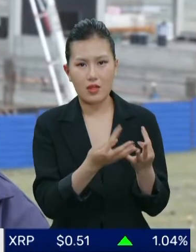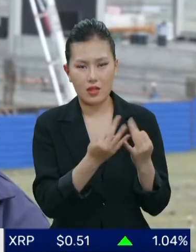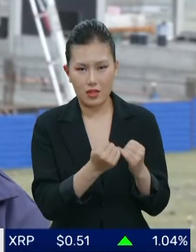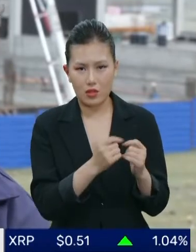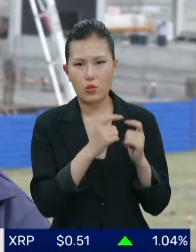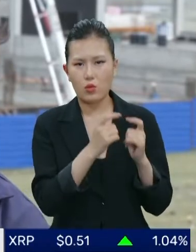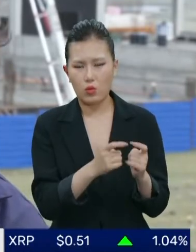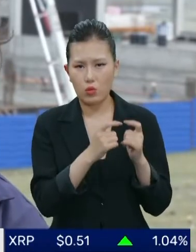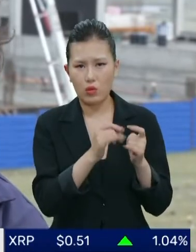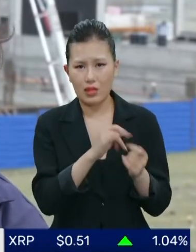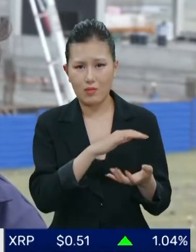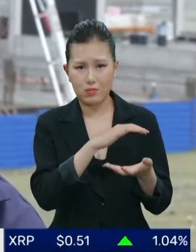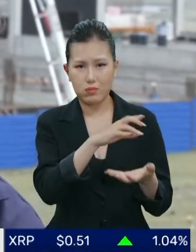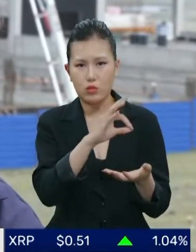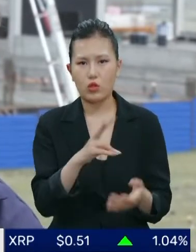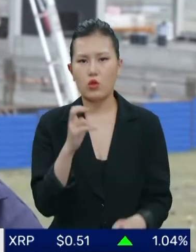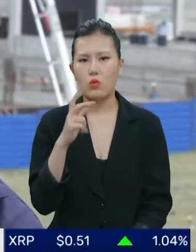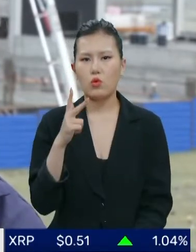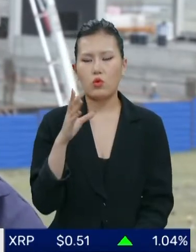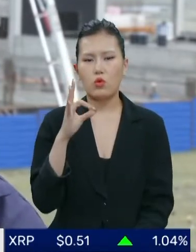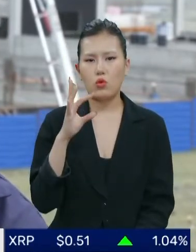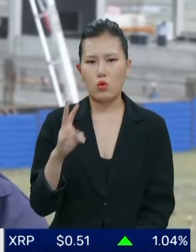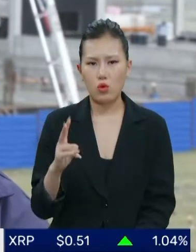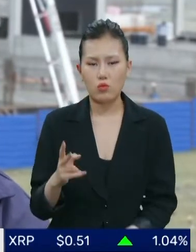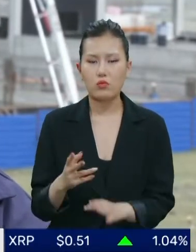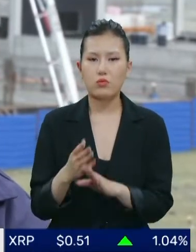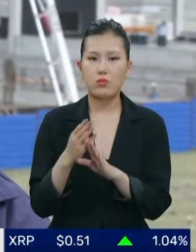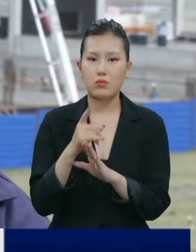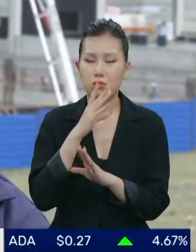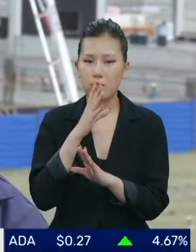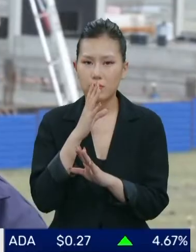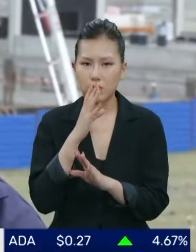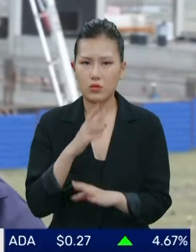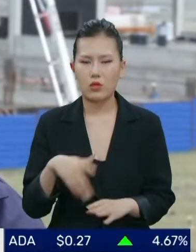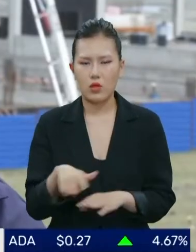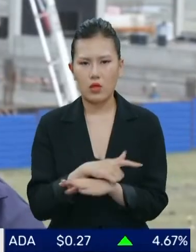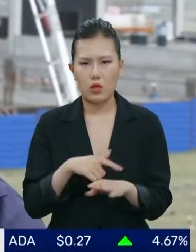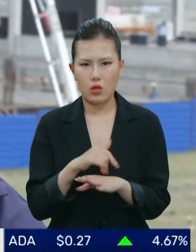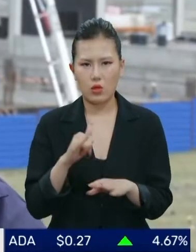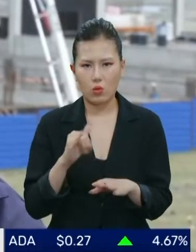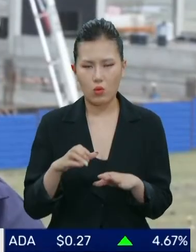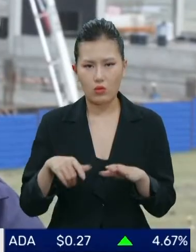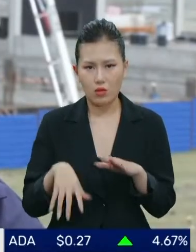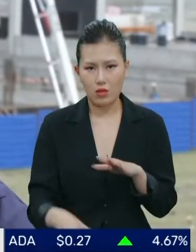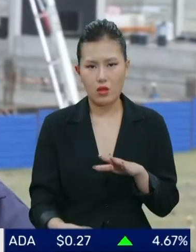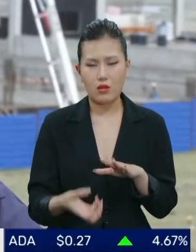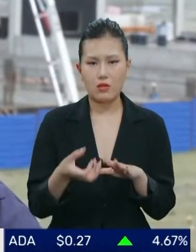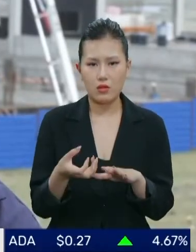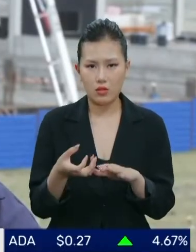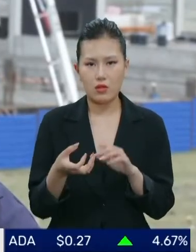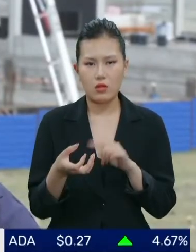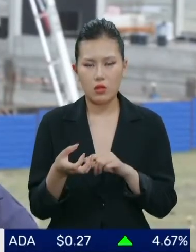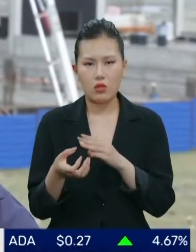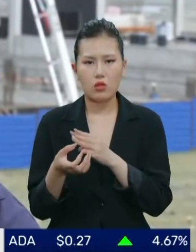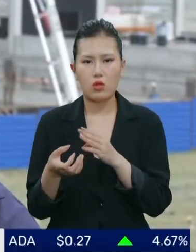явах юм бол 2023 он гэхэд одоо усны газрын дарга усны нөөцөөс тогтвортой олборлож болох одоо усны нөөц болон одоо тэр хэмжээ